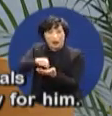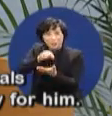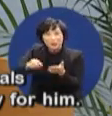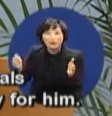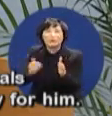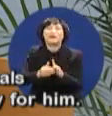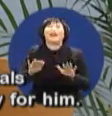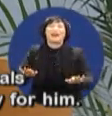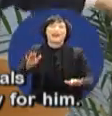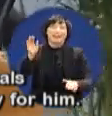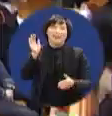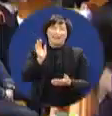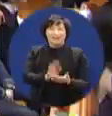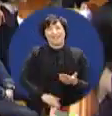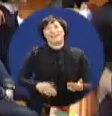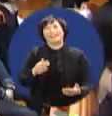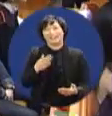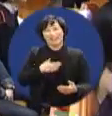순간 나는 자유야.